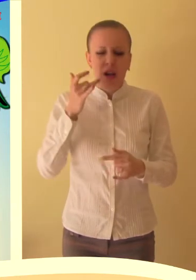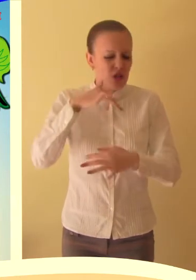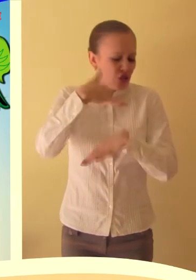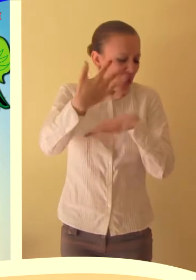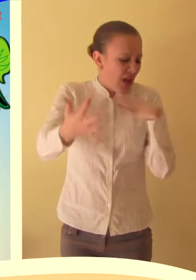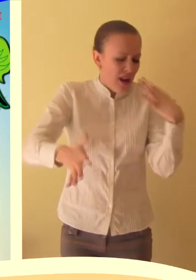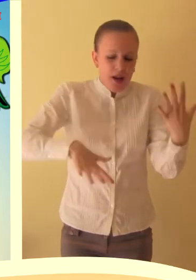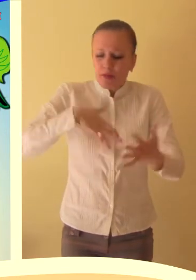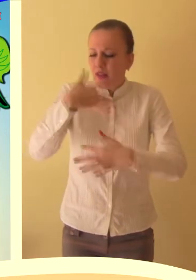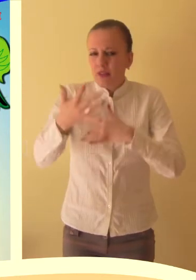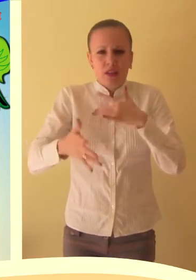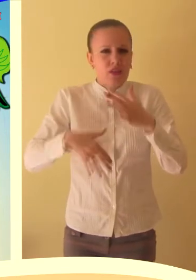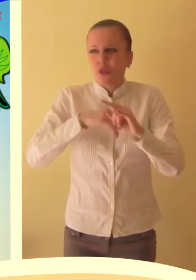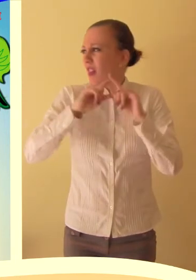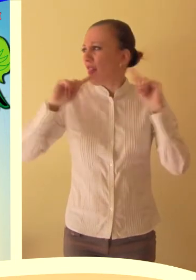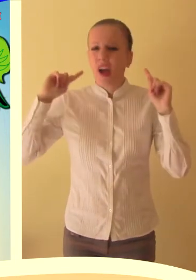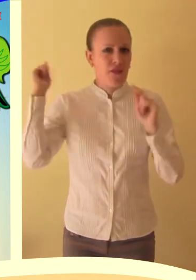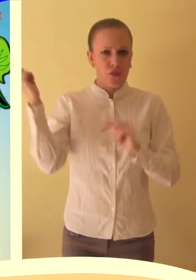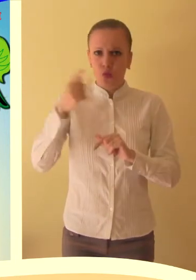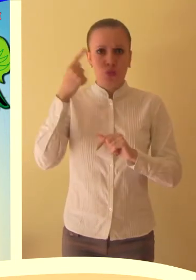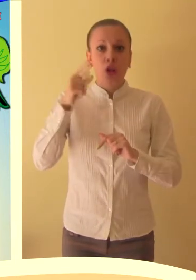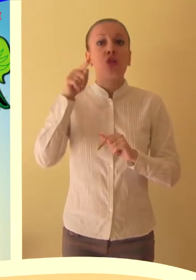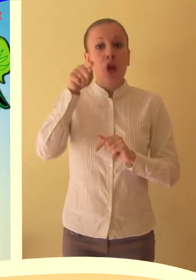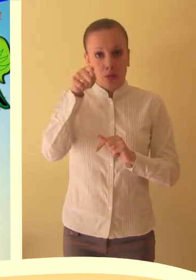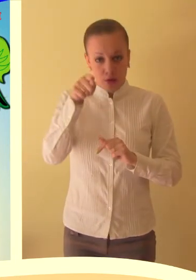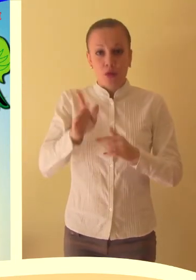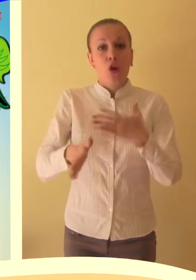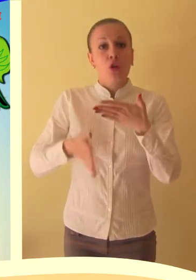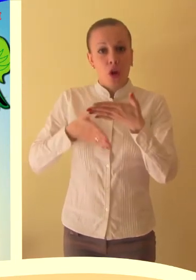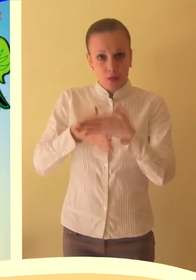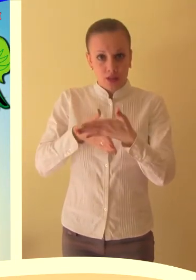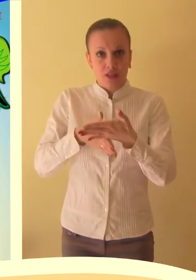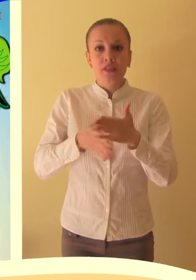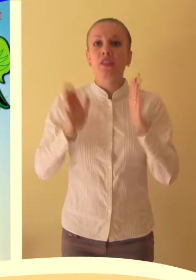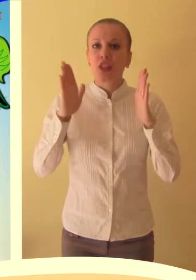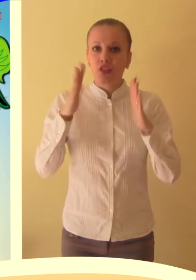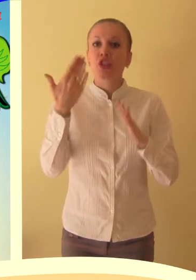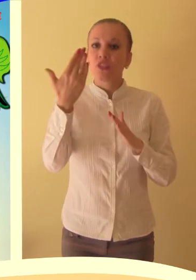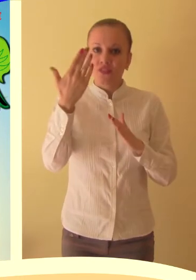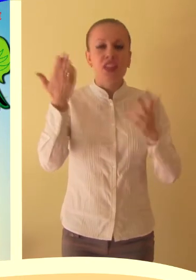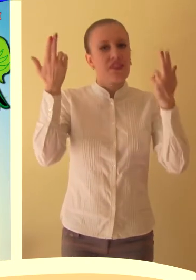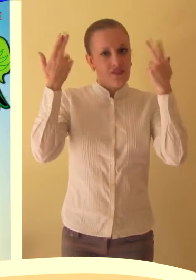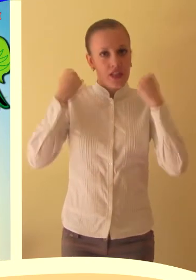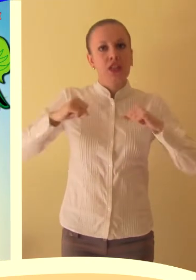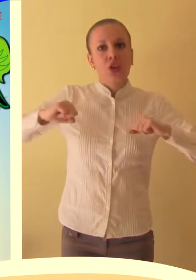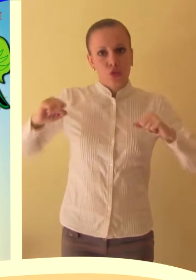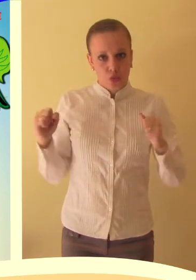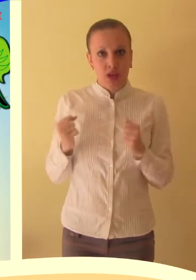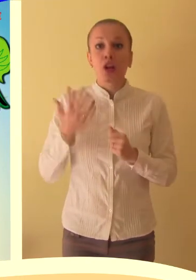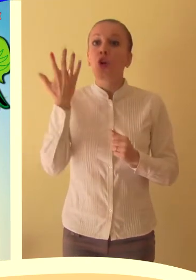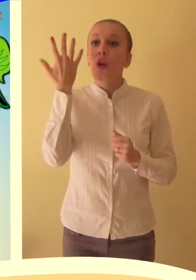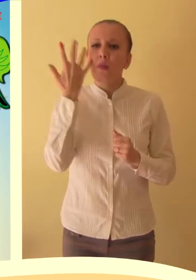Коли ж кереперт полетить все навкруг Тобі допоможе лише